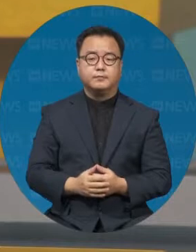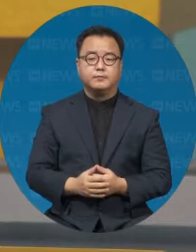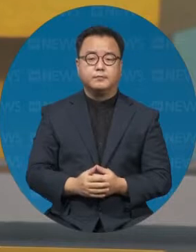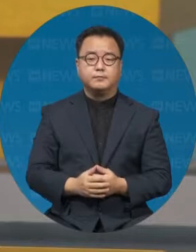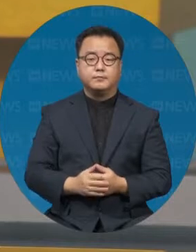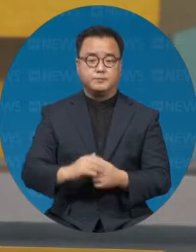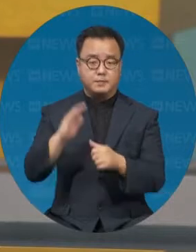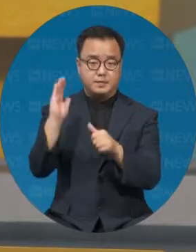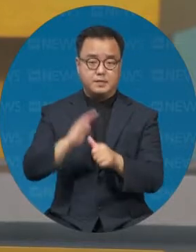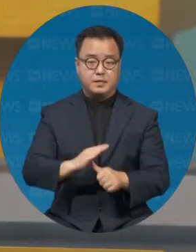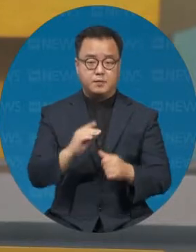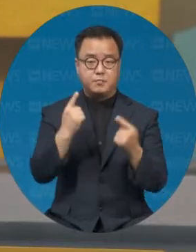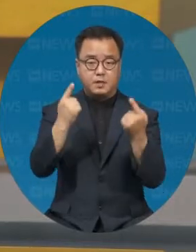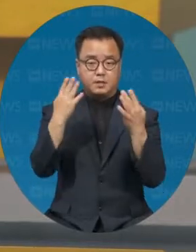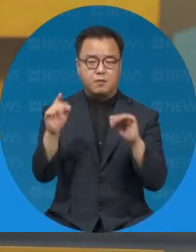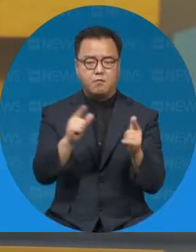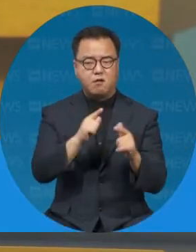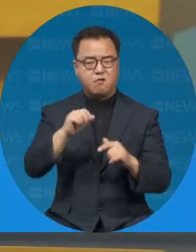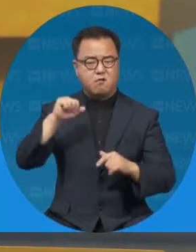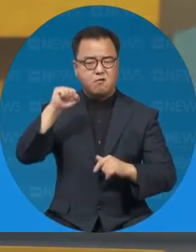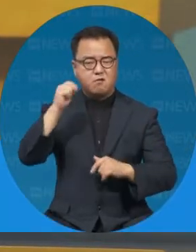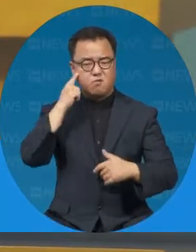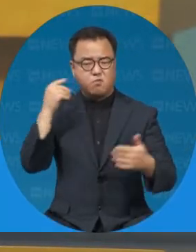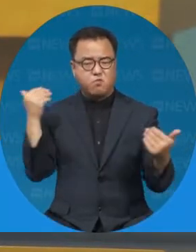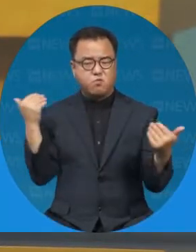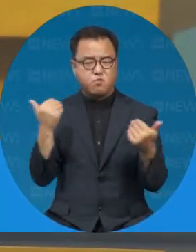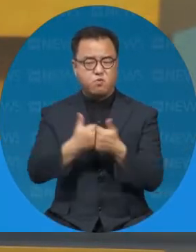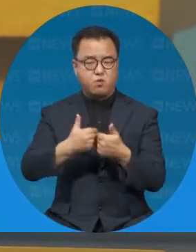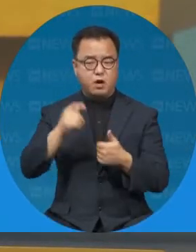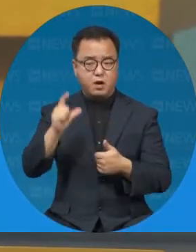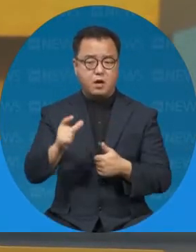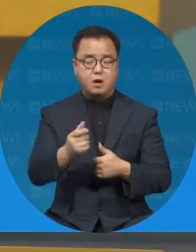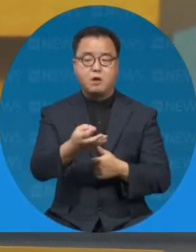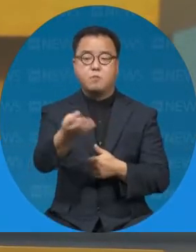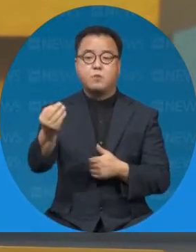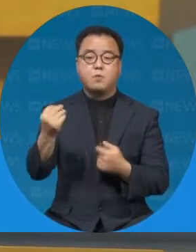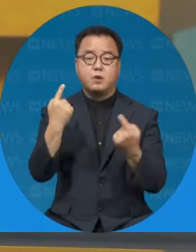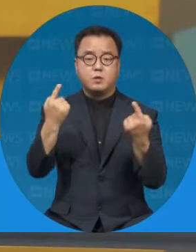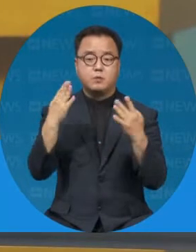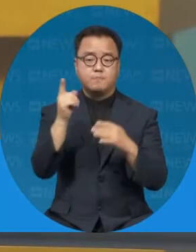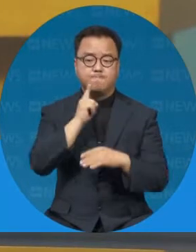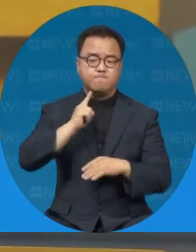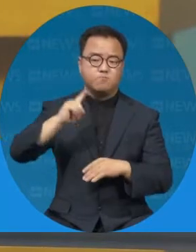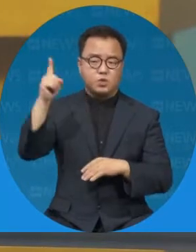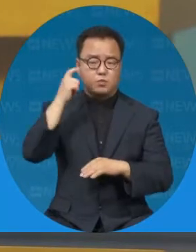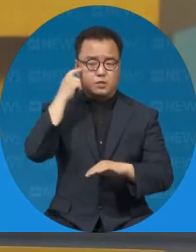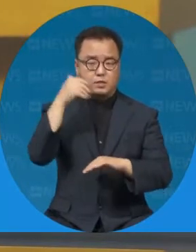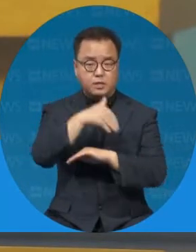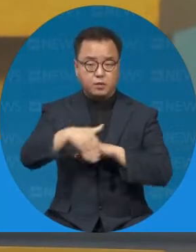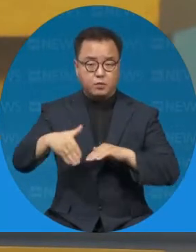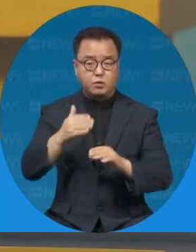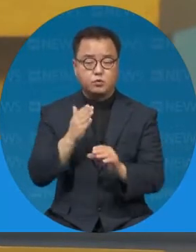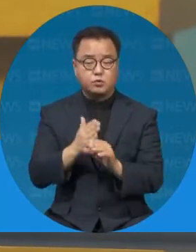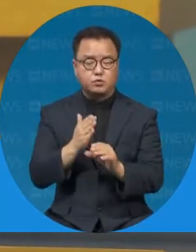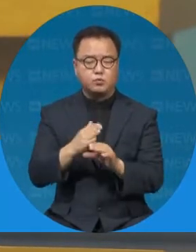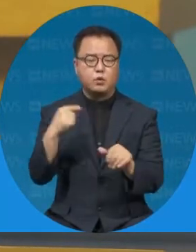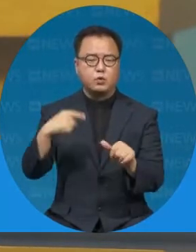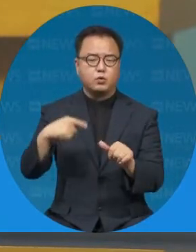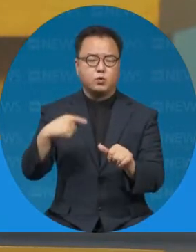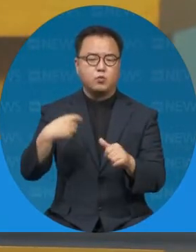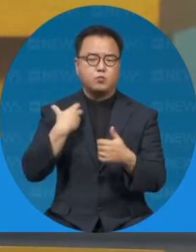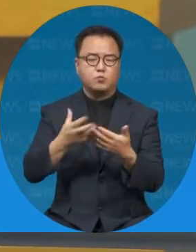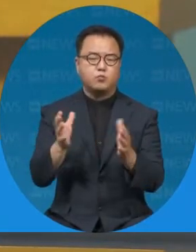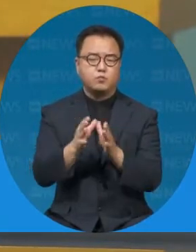탈락한 대학들의 1기가 거셉니다 일부 대학들은 소송도 불사하겠다는 입장인데요 교육부는 일단 내년 초